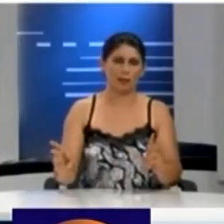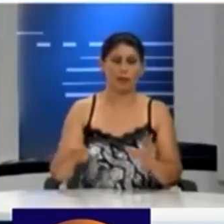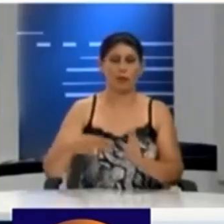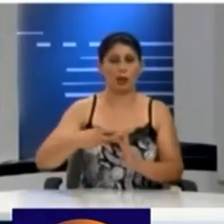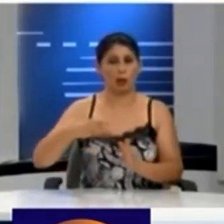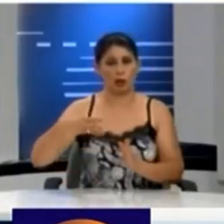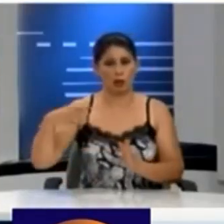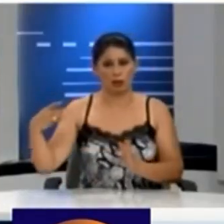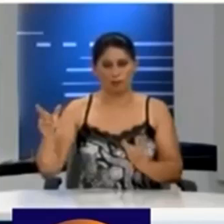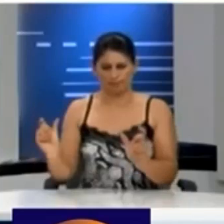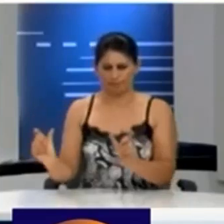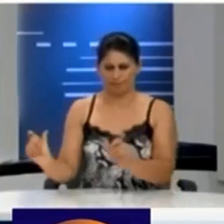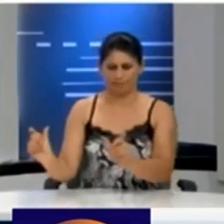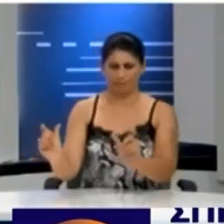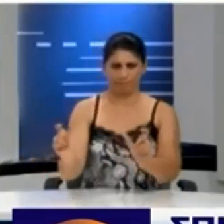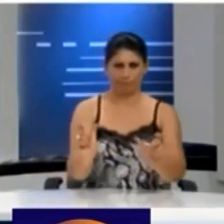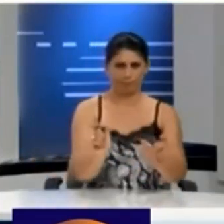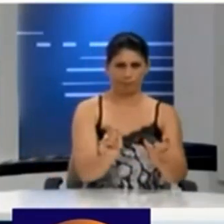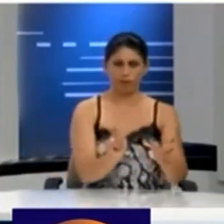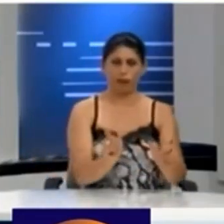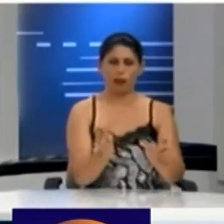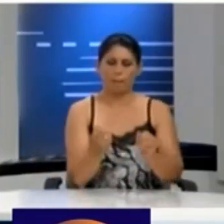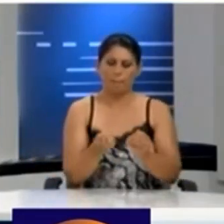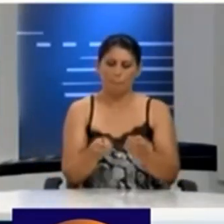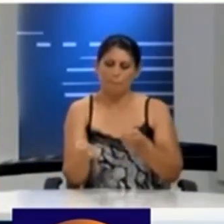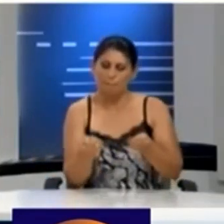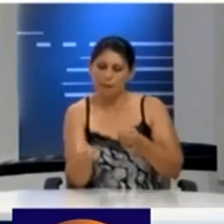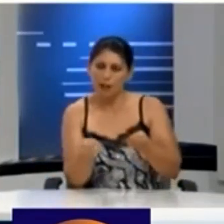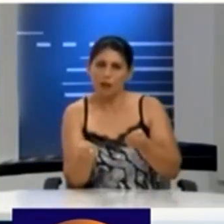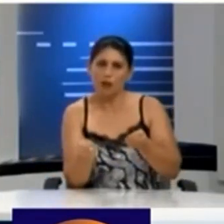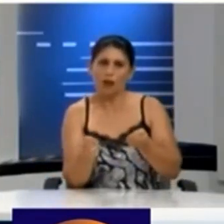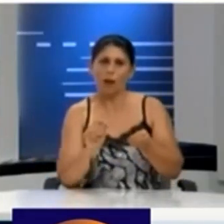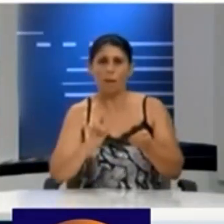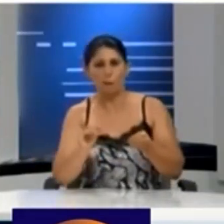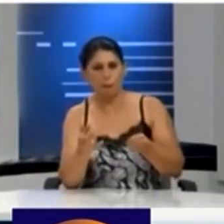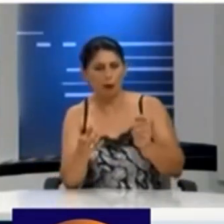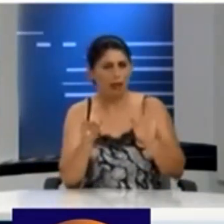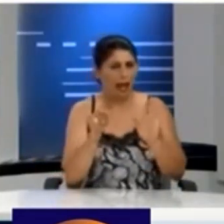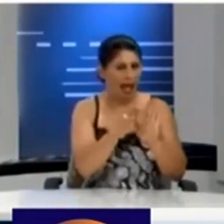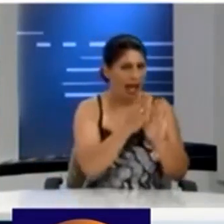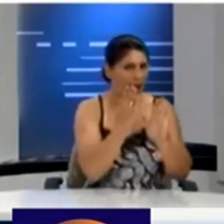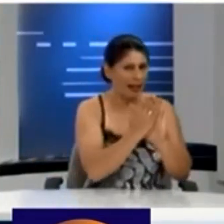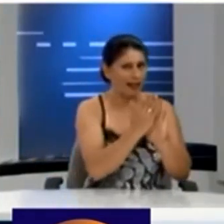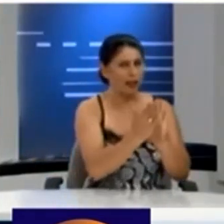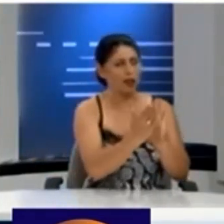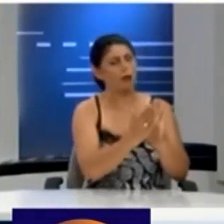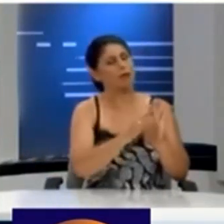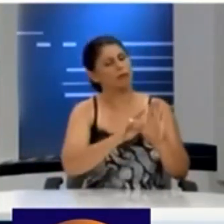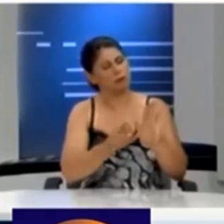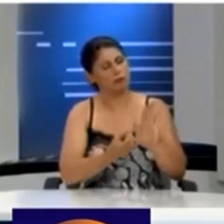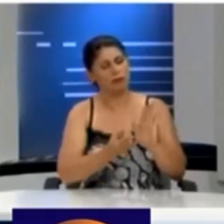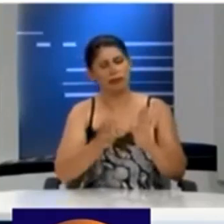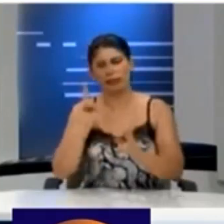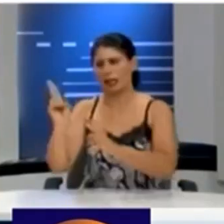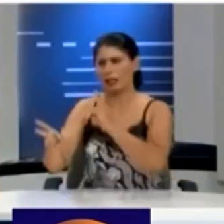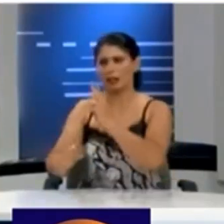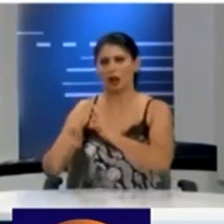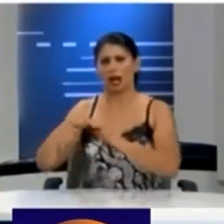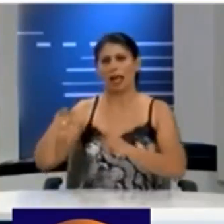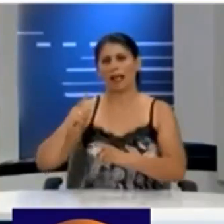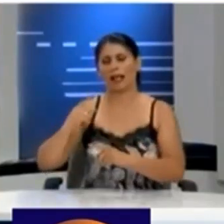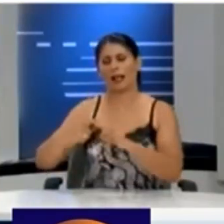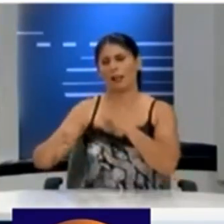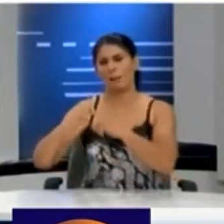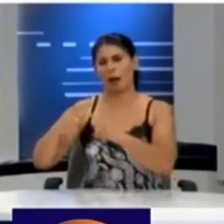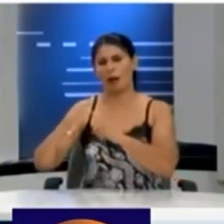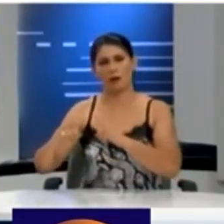Ο ΣΥΡΙΖΑ οχυρώνεται πίσω από μεθοδεύσεις, πότε για να πάει στο αρχείο και πότε για να κατηγορήσει αντιπάλους του και